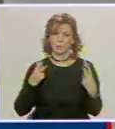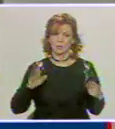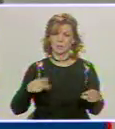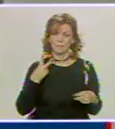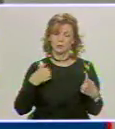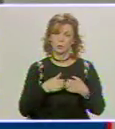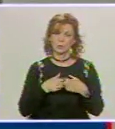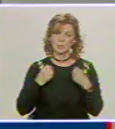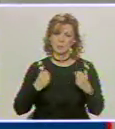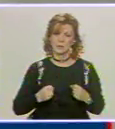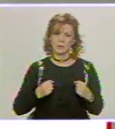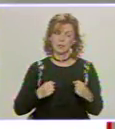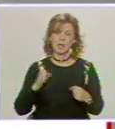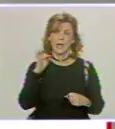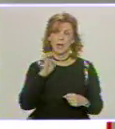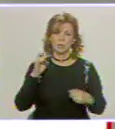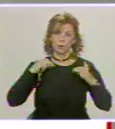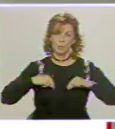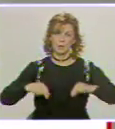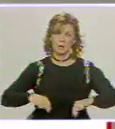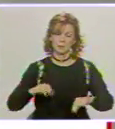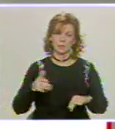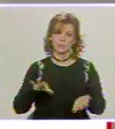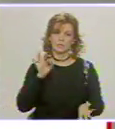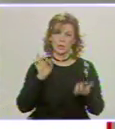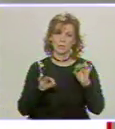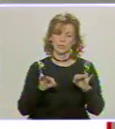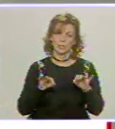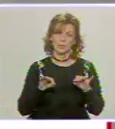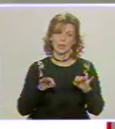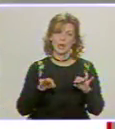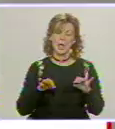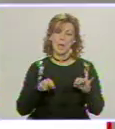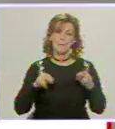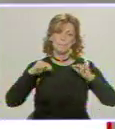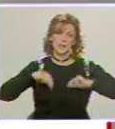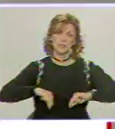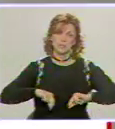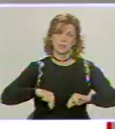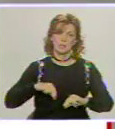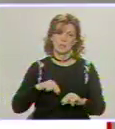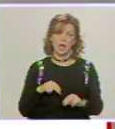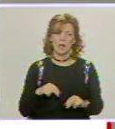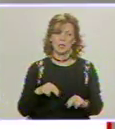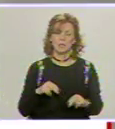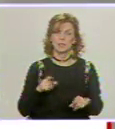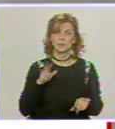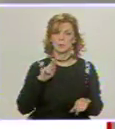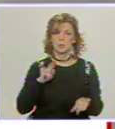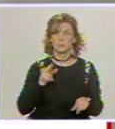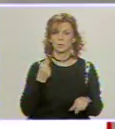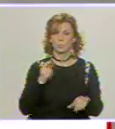examene grele, atât europarlamentarele cât și prezidențialele. Sperăm într-o bună colaborare și sperăm